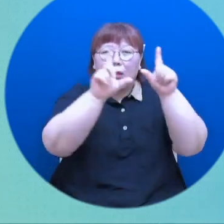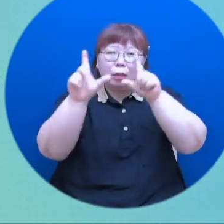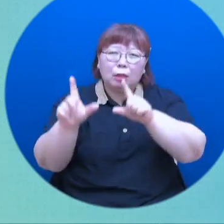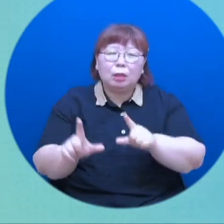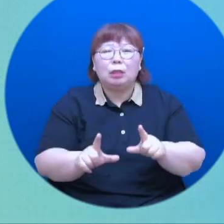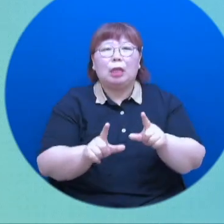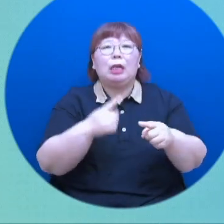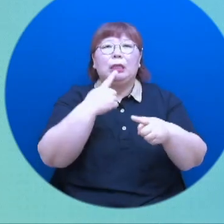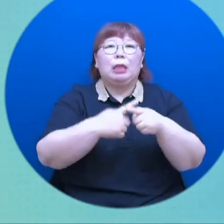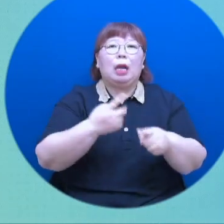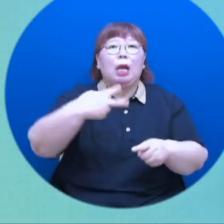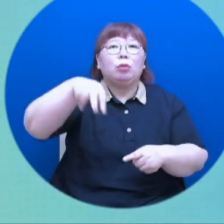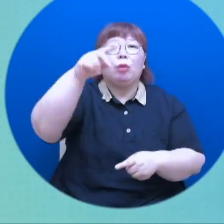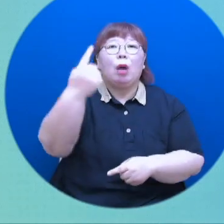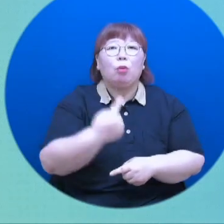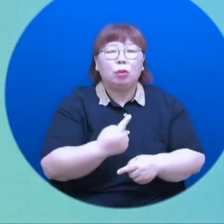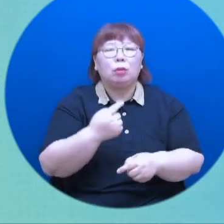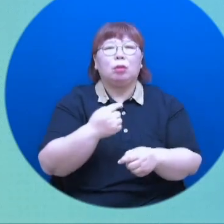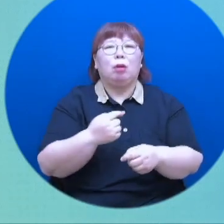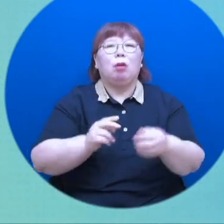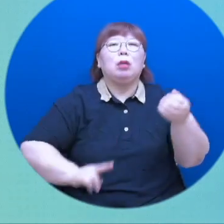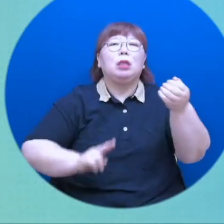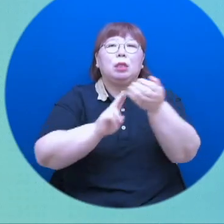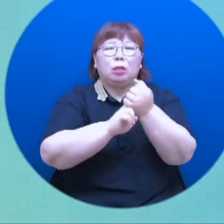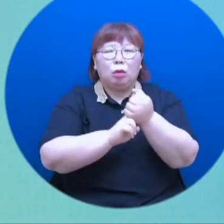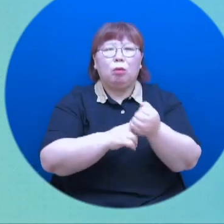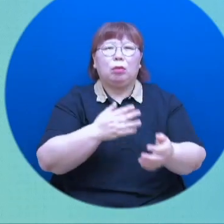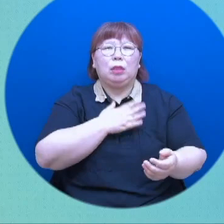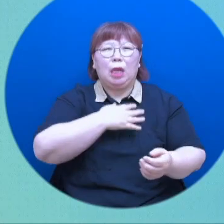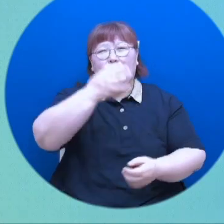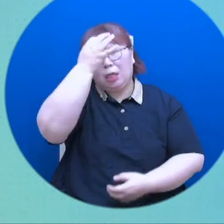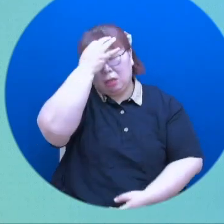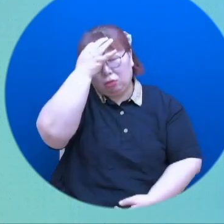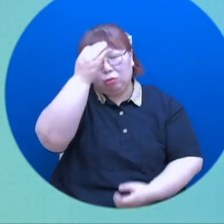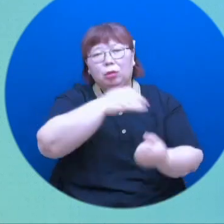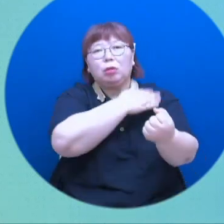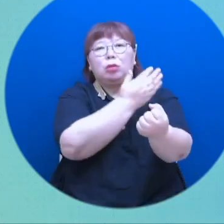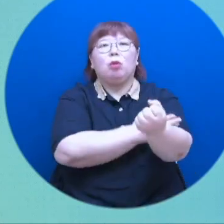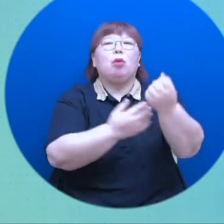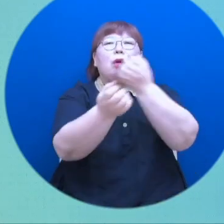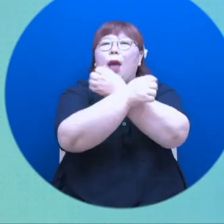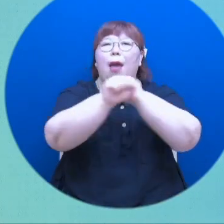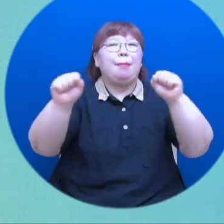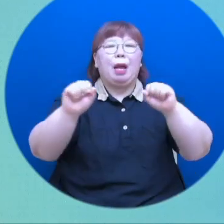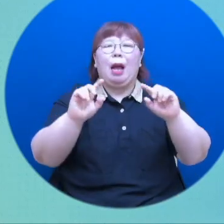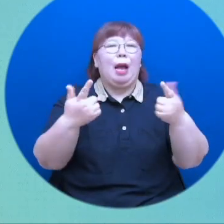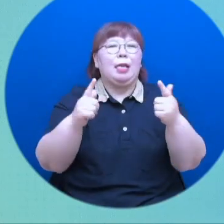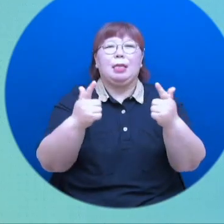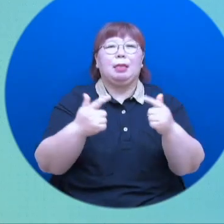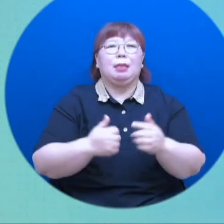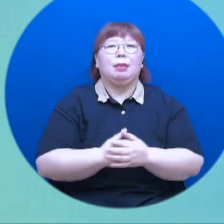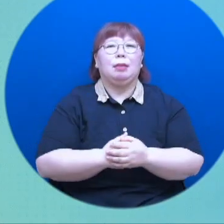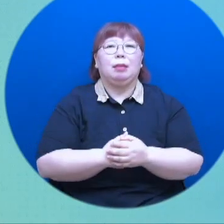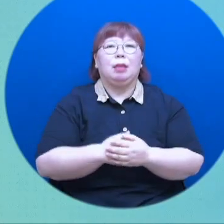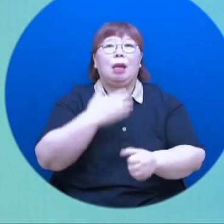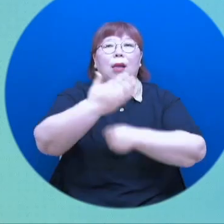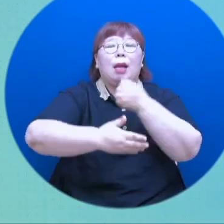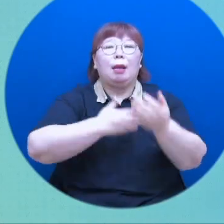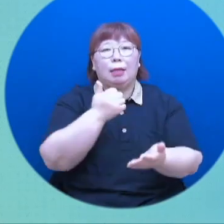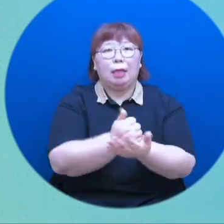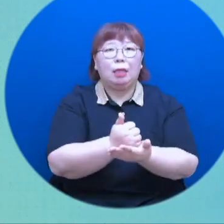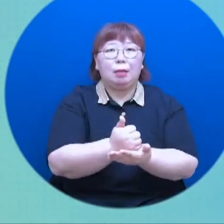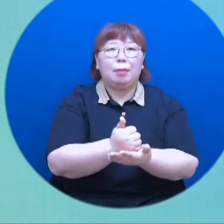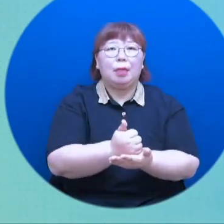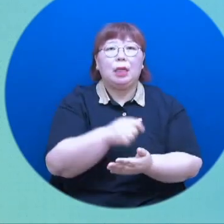것 기적이잖아요. 자기들의 실력 능력으로 해방된 게 아니잖아요. 하나님께서